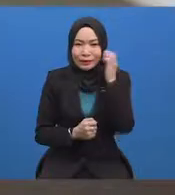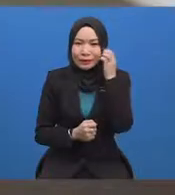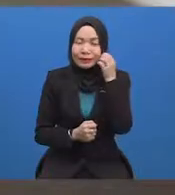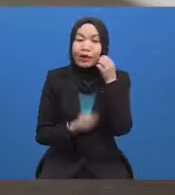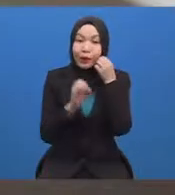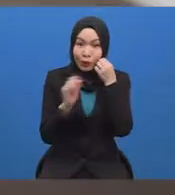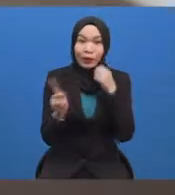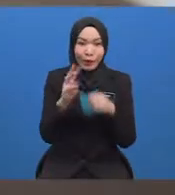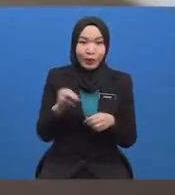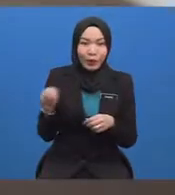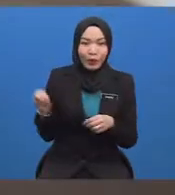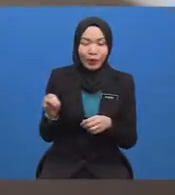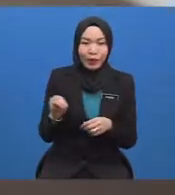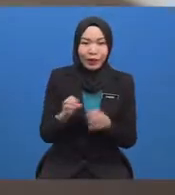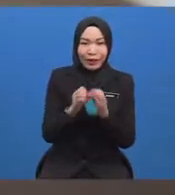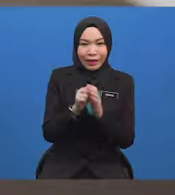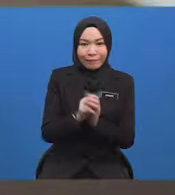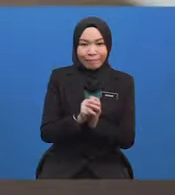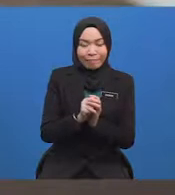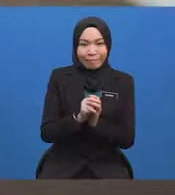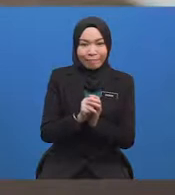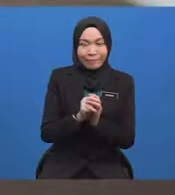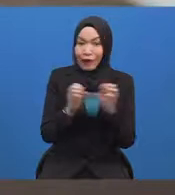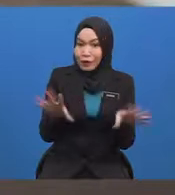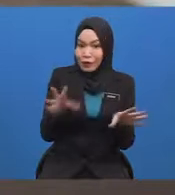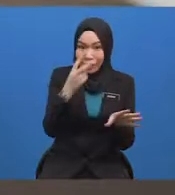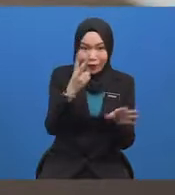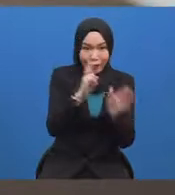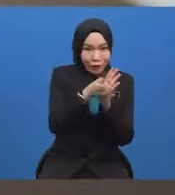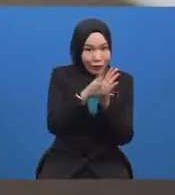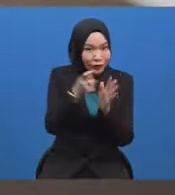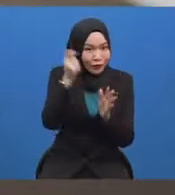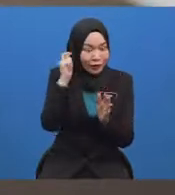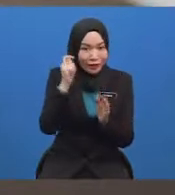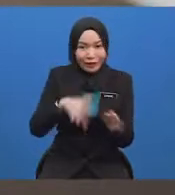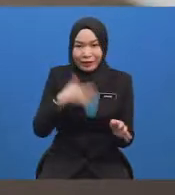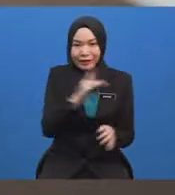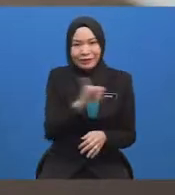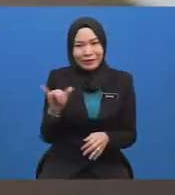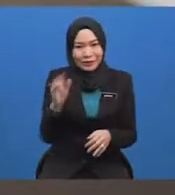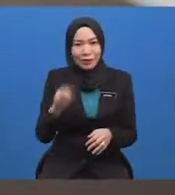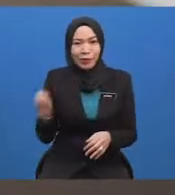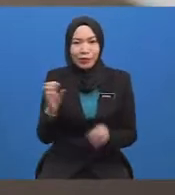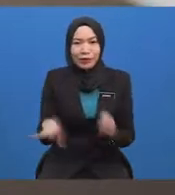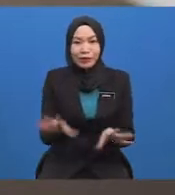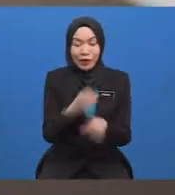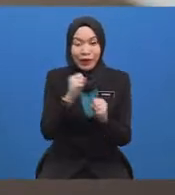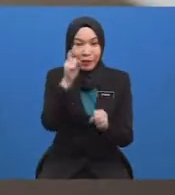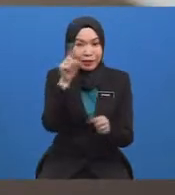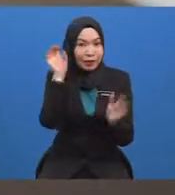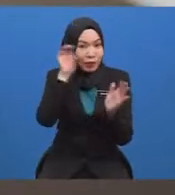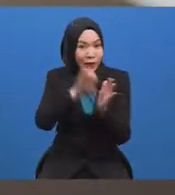Oke murid-murid setelah menonton video tadi rasanya murid-murid sudah pun mendapat satu